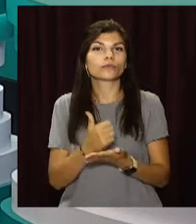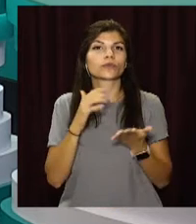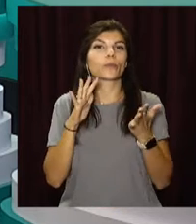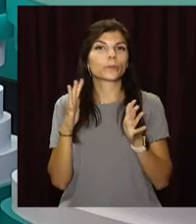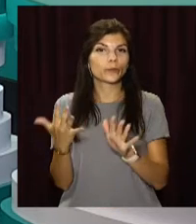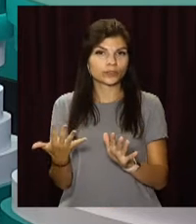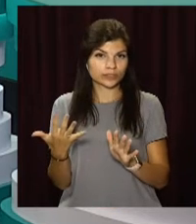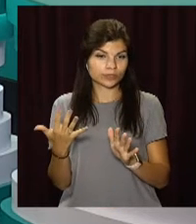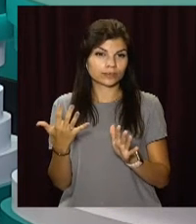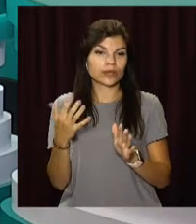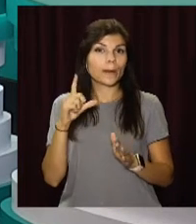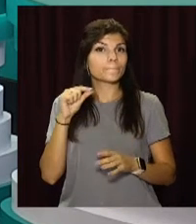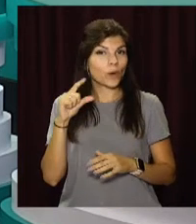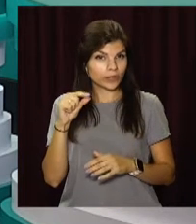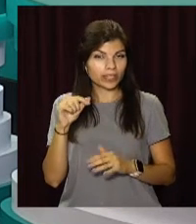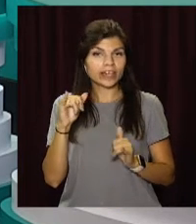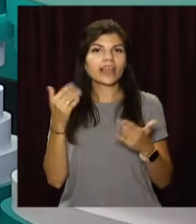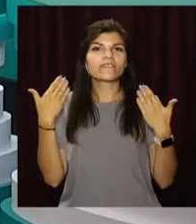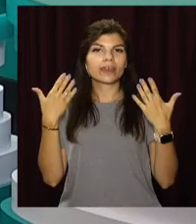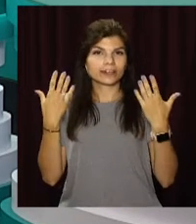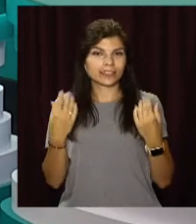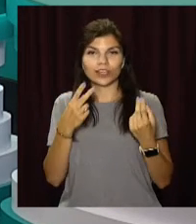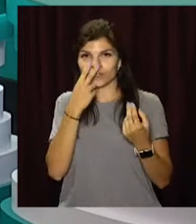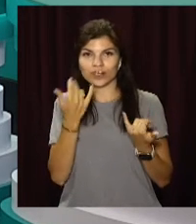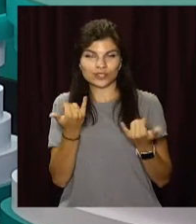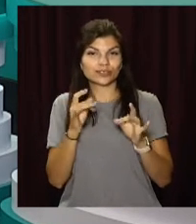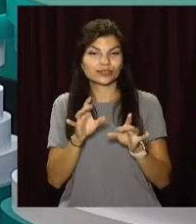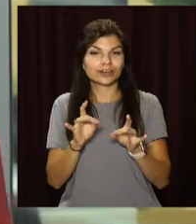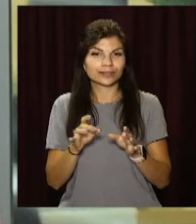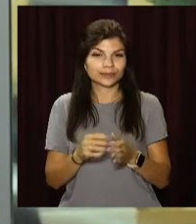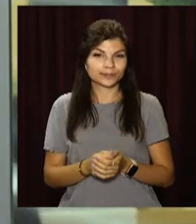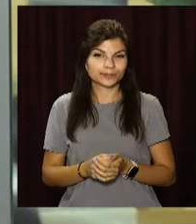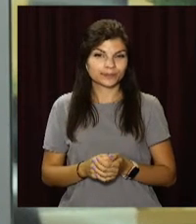головні події понеділка та вихідних дивіться просто зараз.